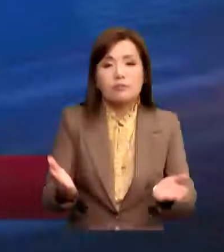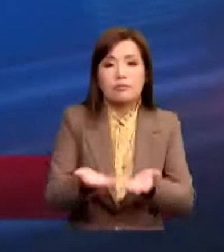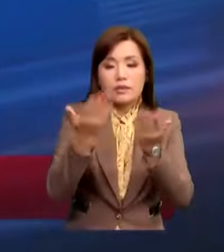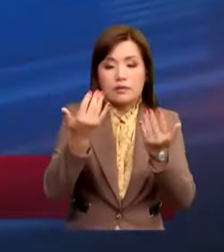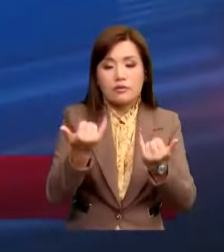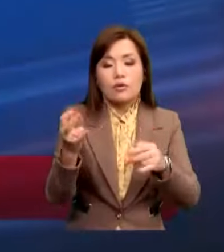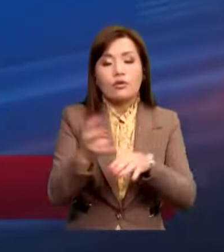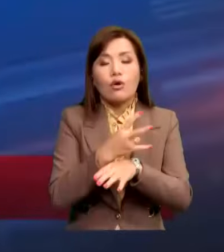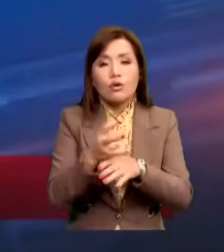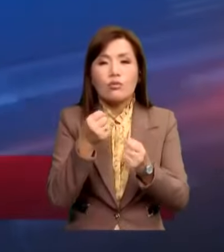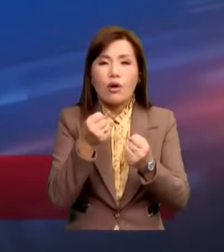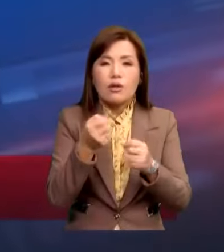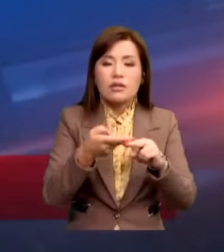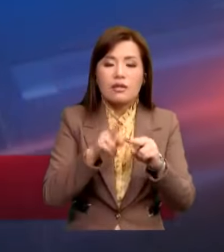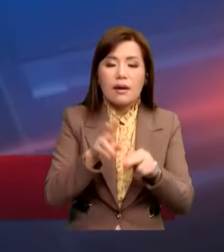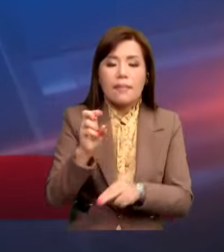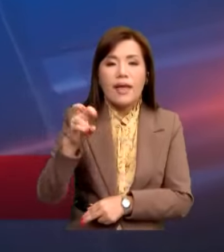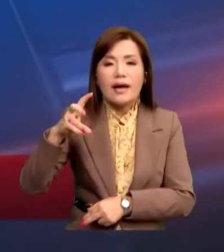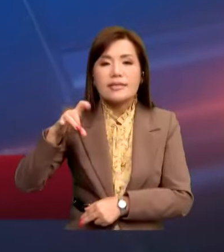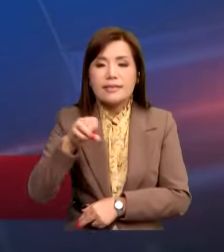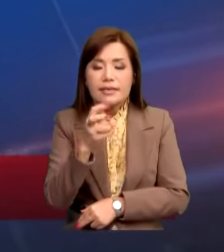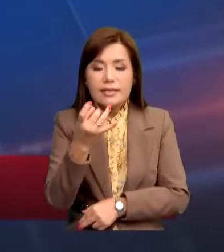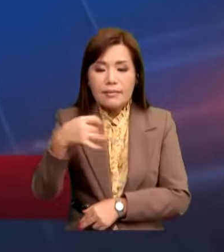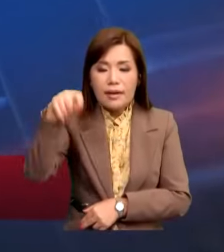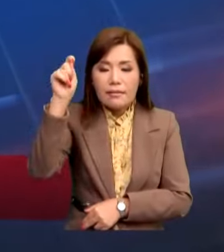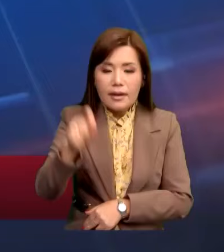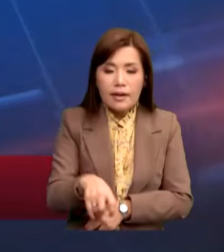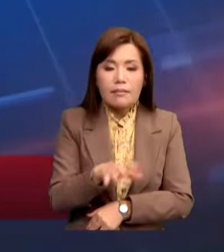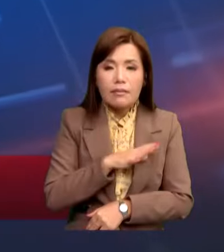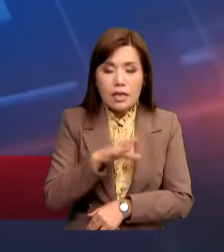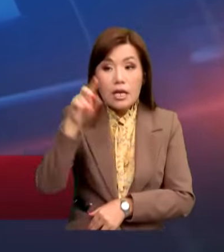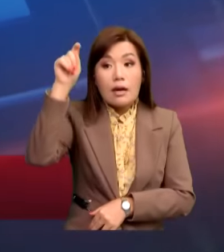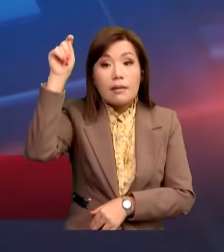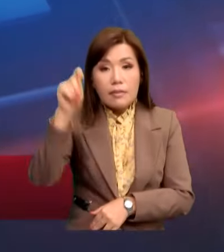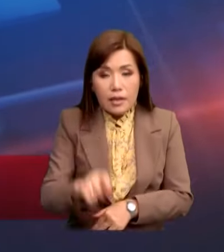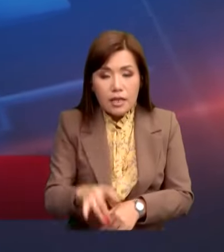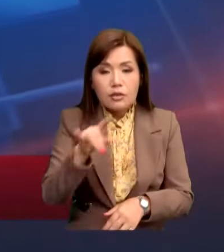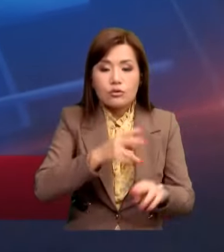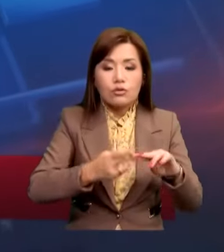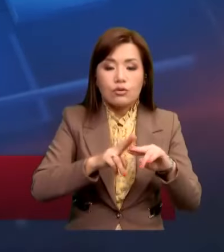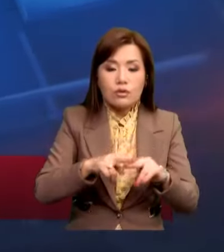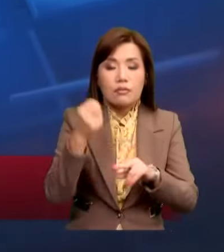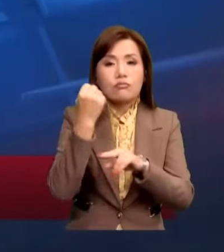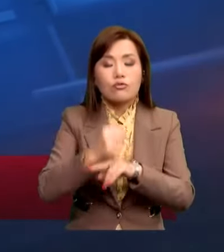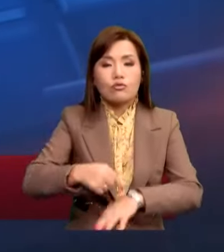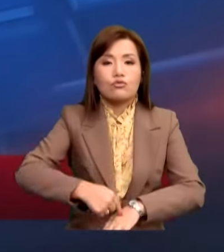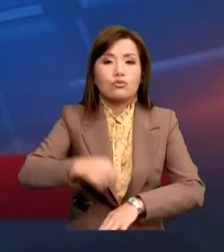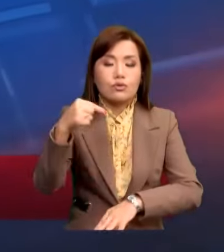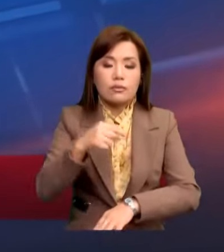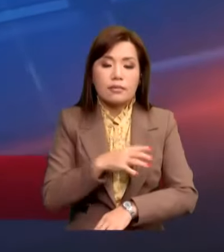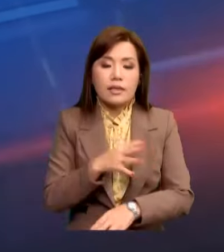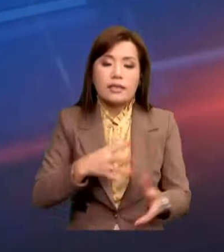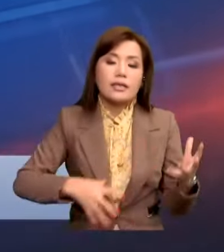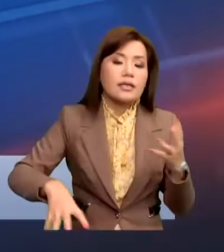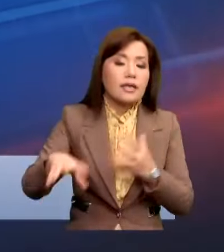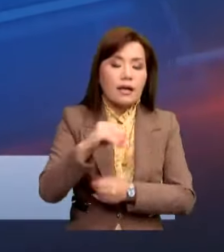түнде бокстан қола жүлдегер атанған Назым Қызайбай келді. Ол тек елге жеткенде ғана жеңісті шын сезінгенін айтады. Жалпы